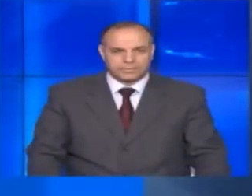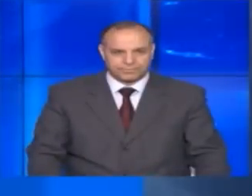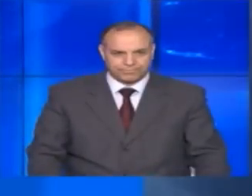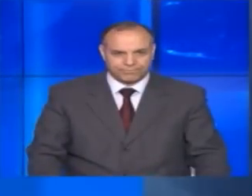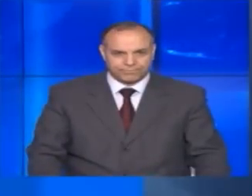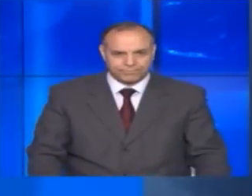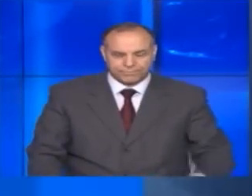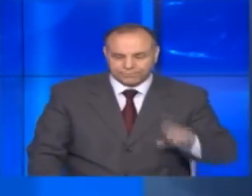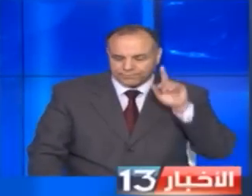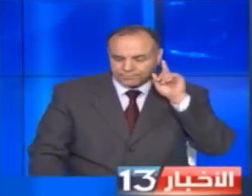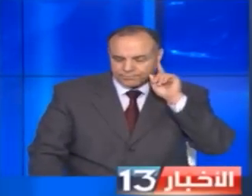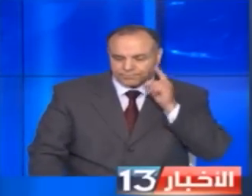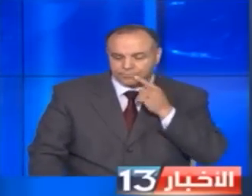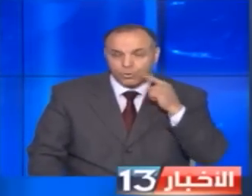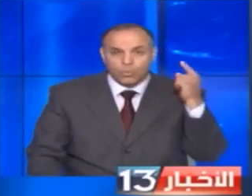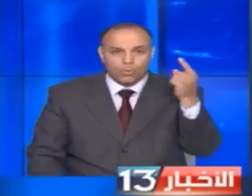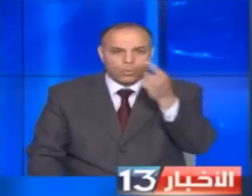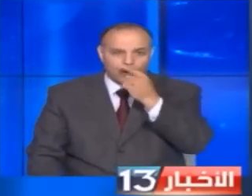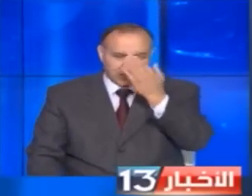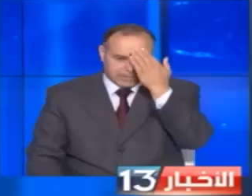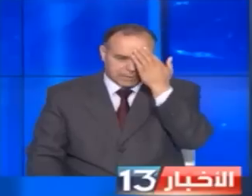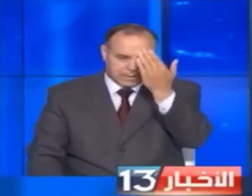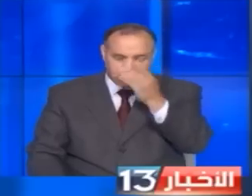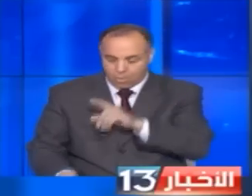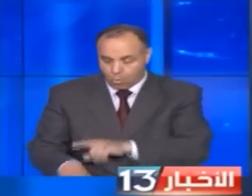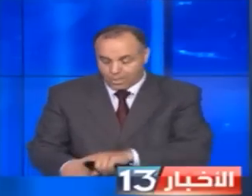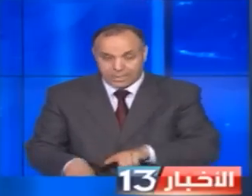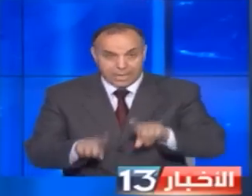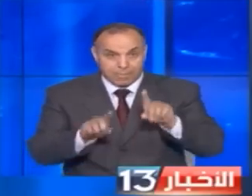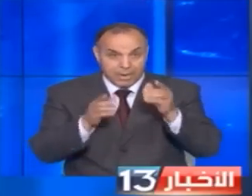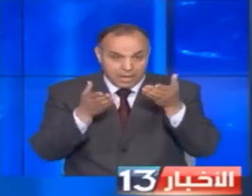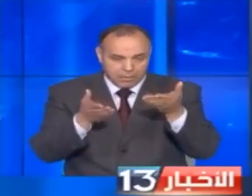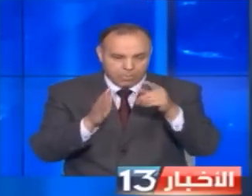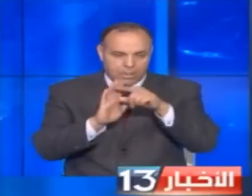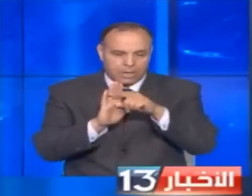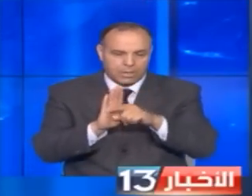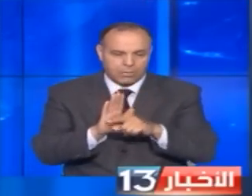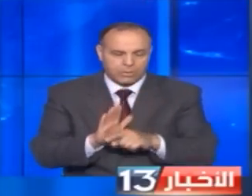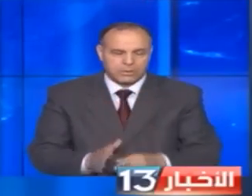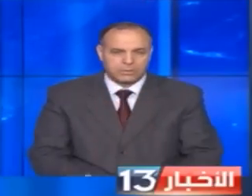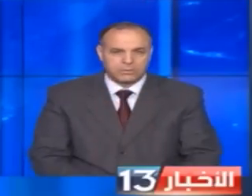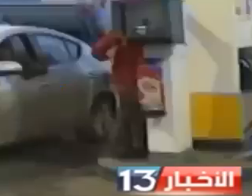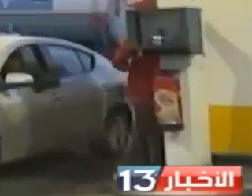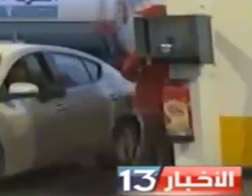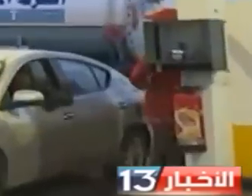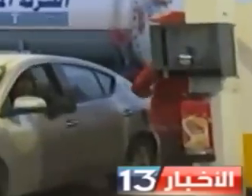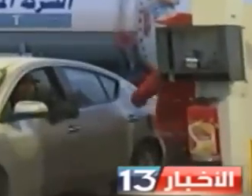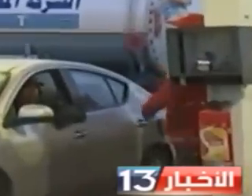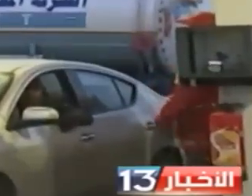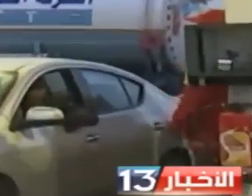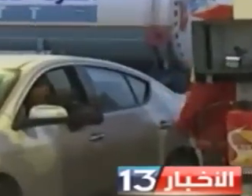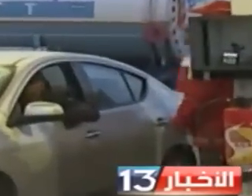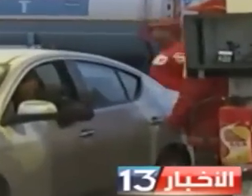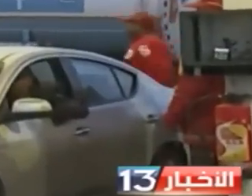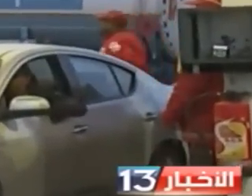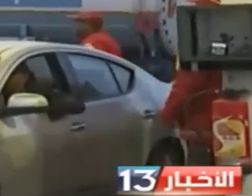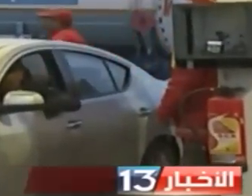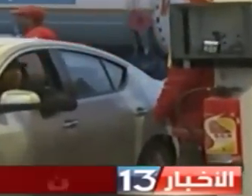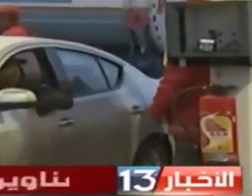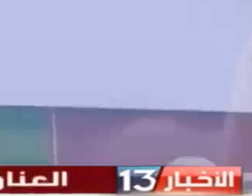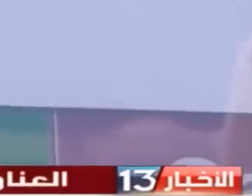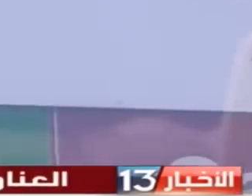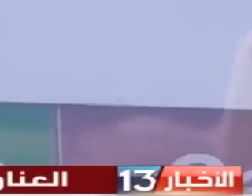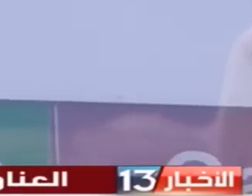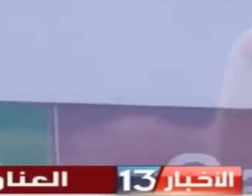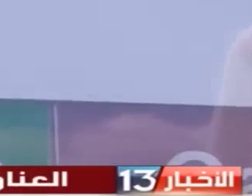اهلا بكم مشاهدينا الى نشره الظهر من الوطنيه الاولى اليكم ال على تواصل تزويد